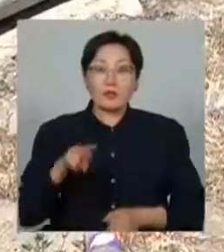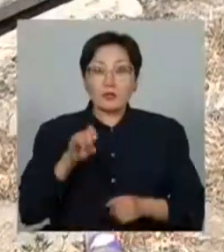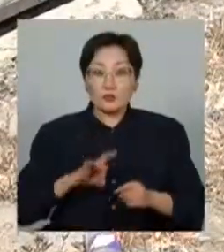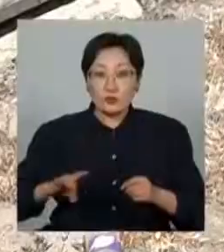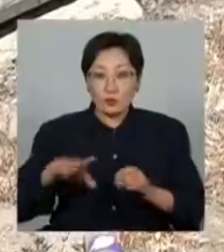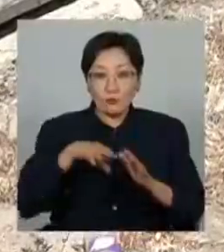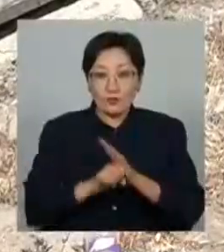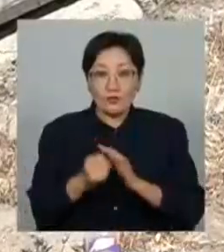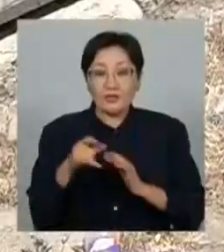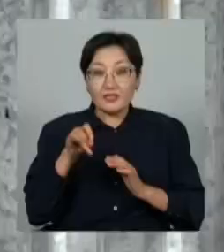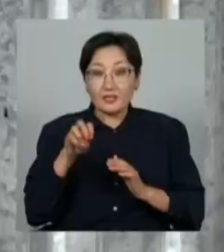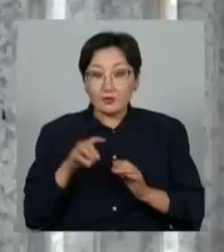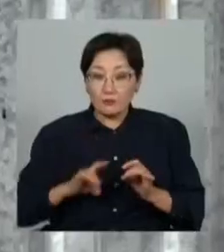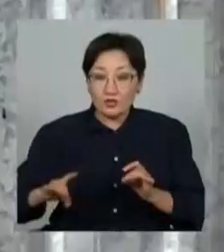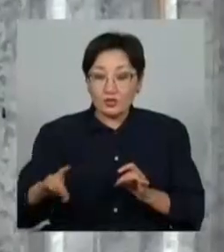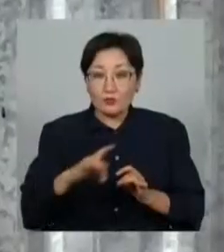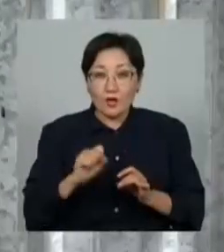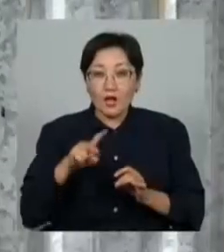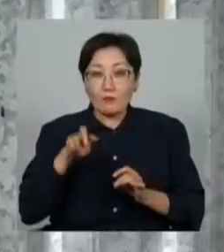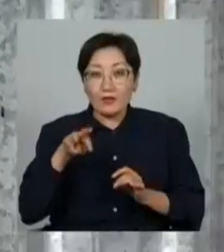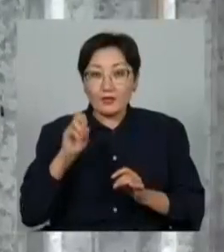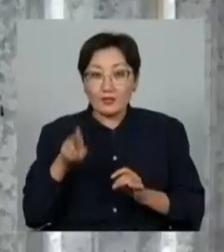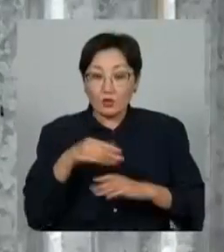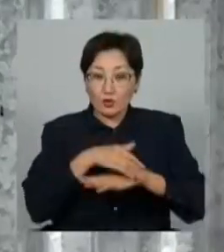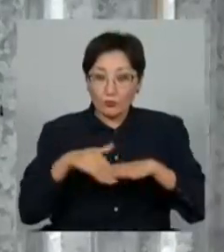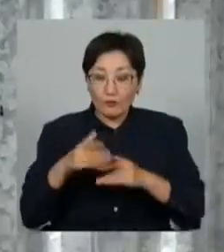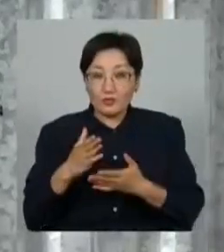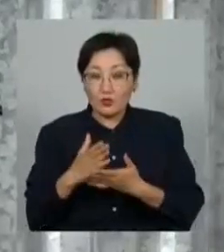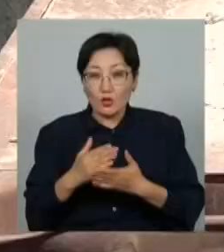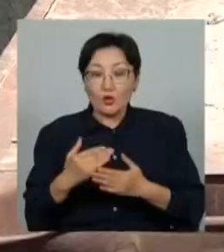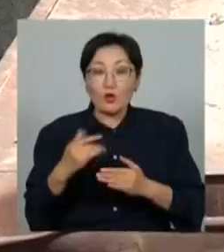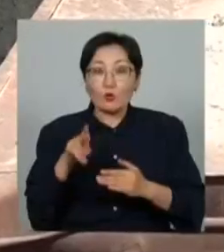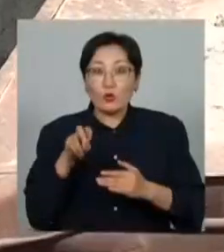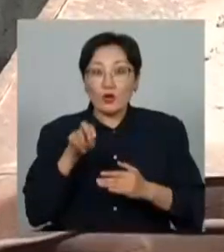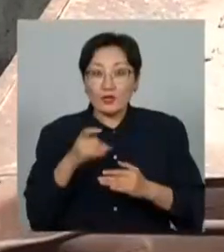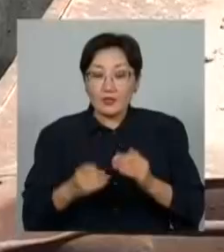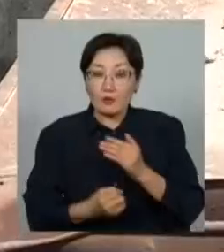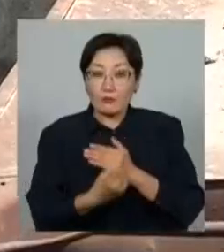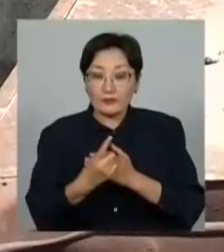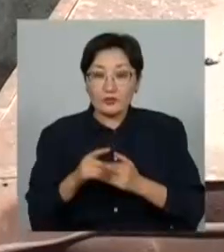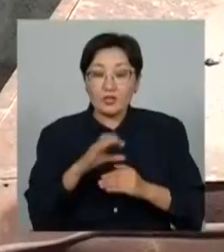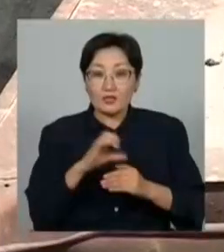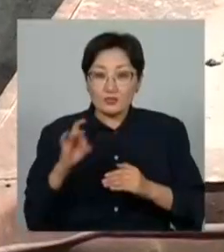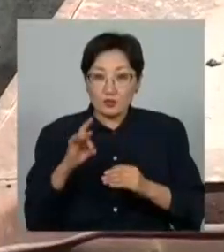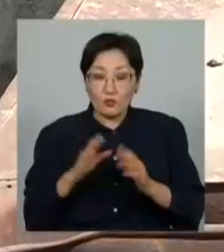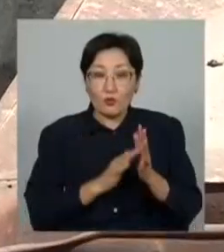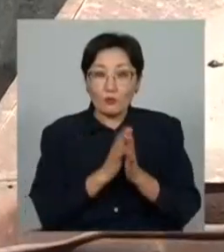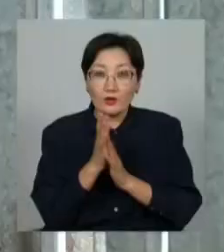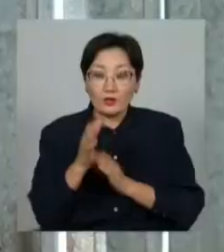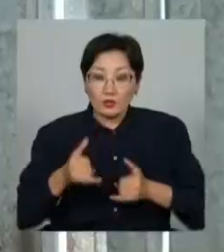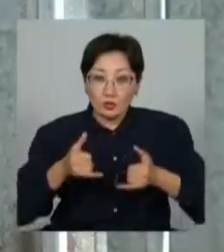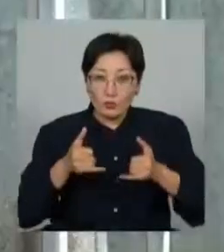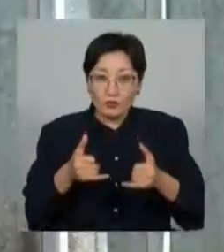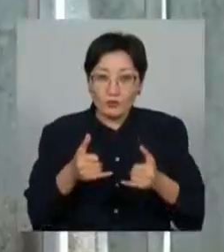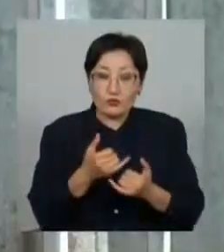ауданына қарасты Айгерім ықшам ауданындағы Әлмерек Абыз көшесінің бойындағы Көкқайнар бастауы кеңес үкіметі тұсында егістікті суғару үшін